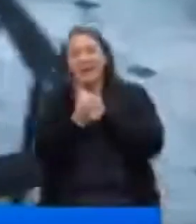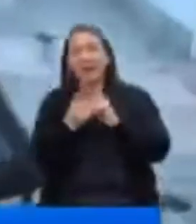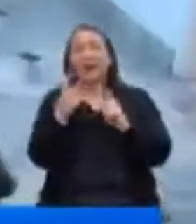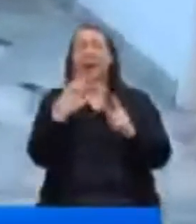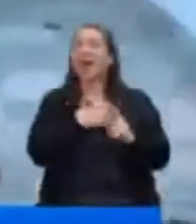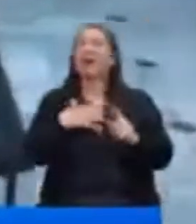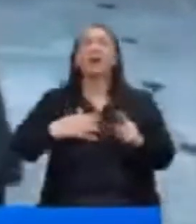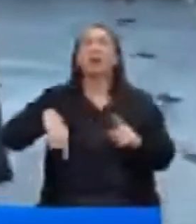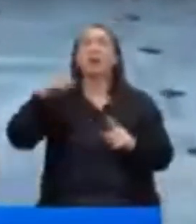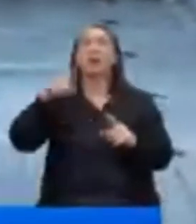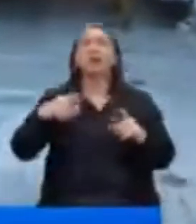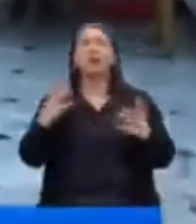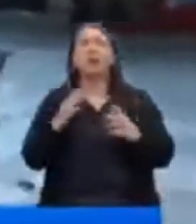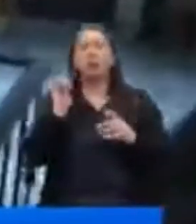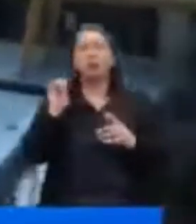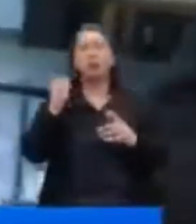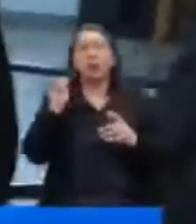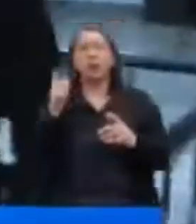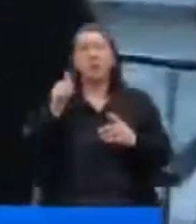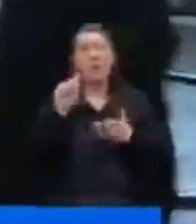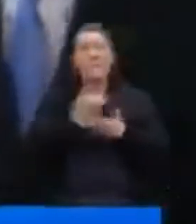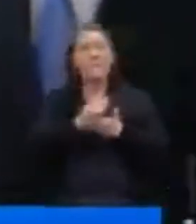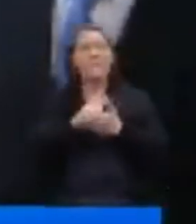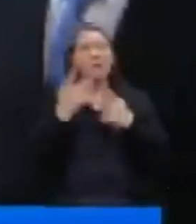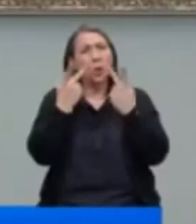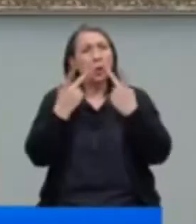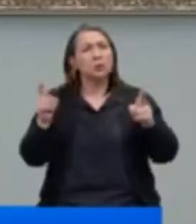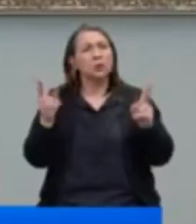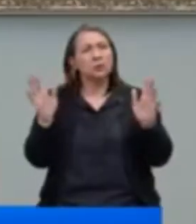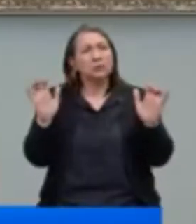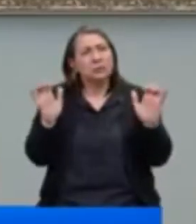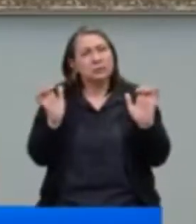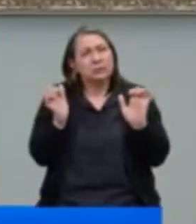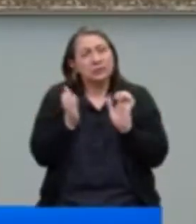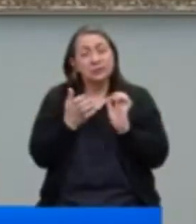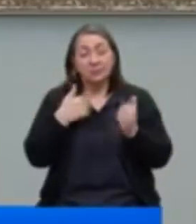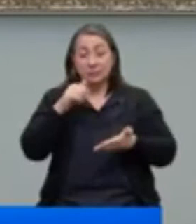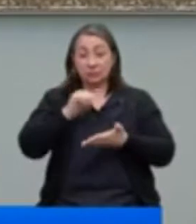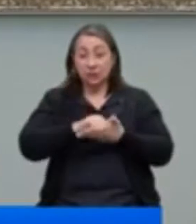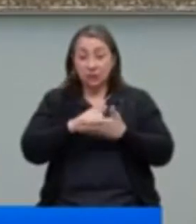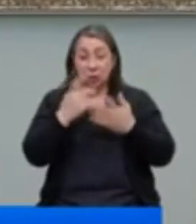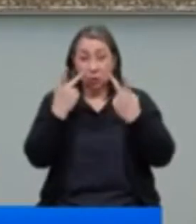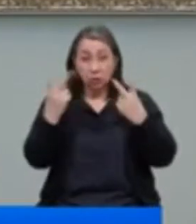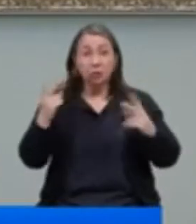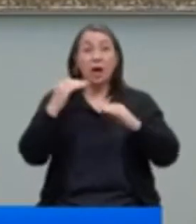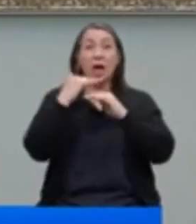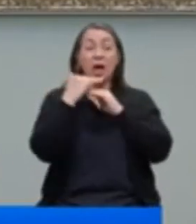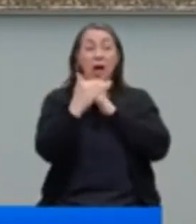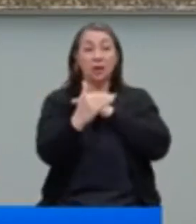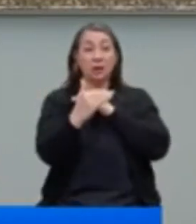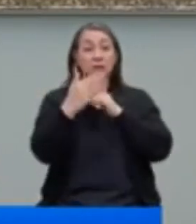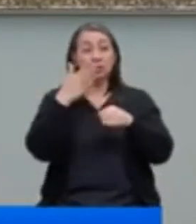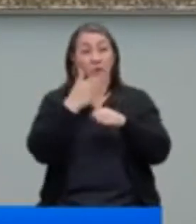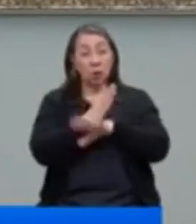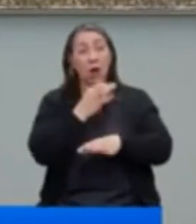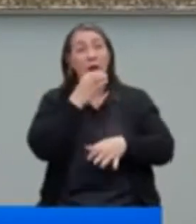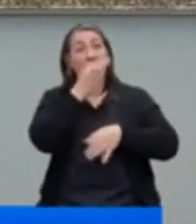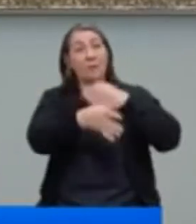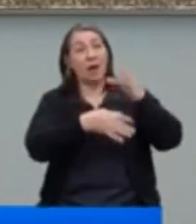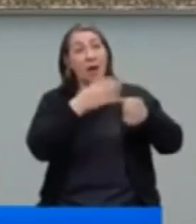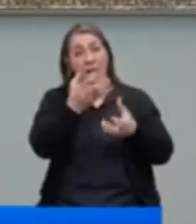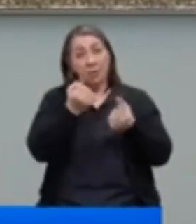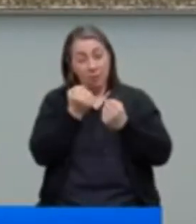gündem maddesi günden güne azalan basın özgürlüğüydü. Biz basın özgürlüğünden halkın doğruları haber